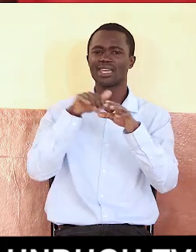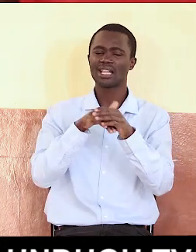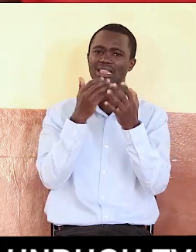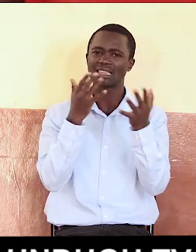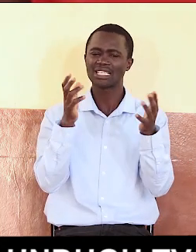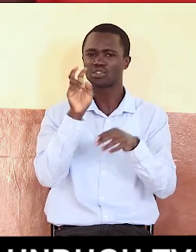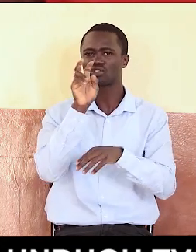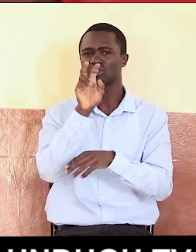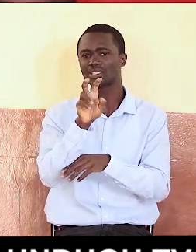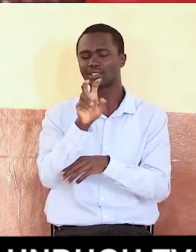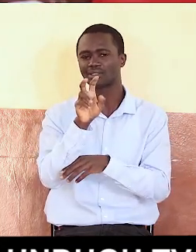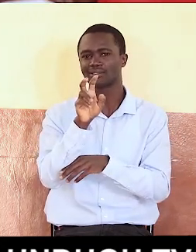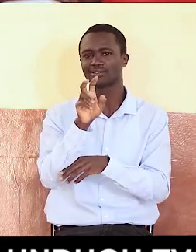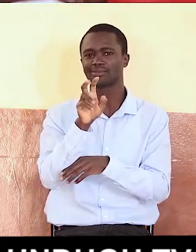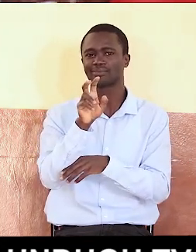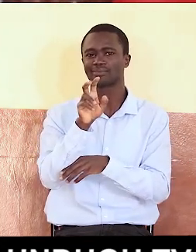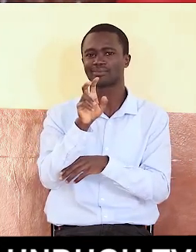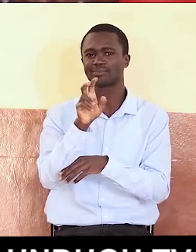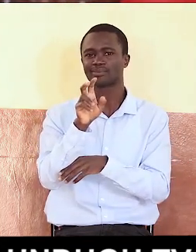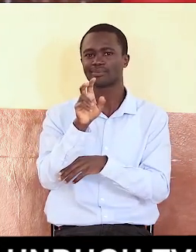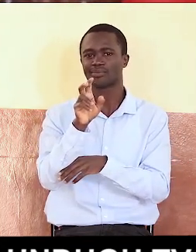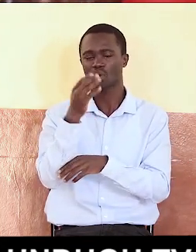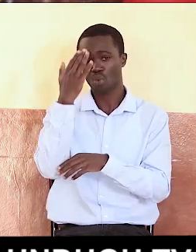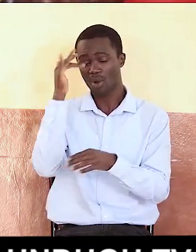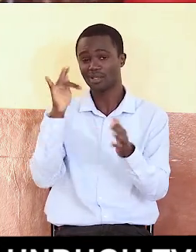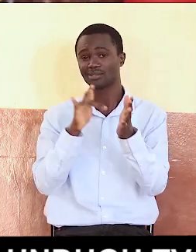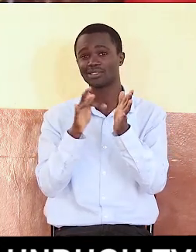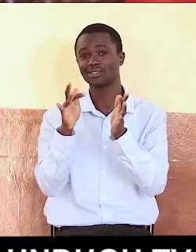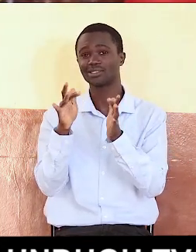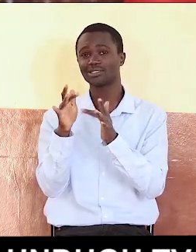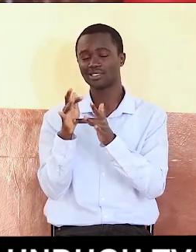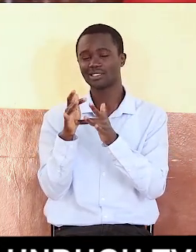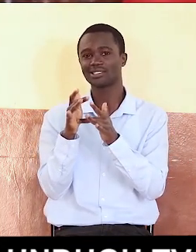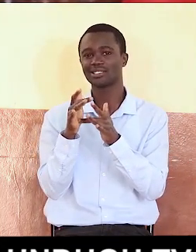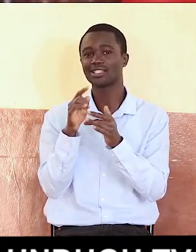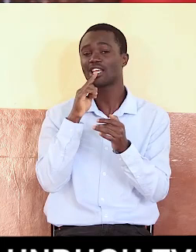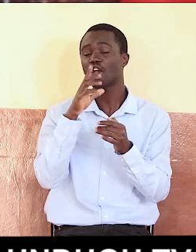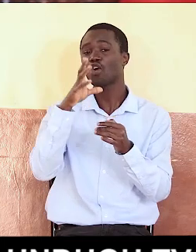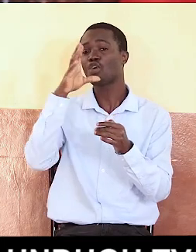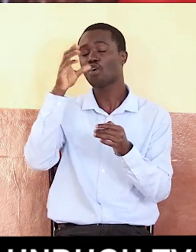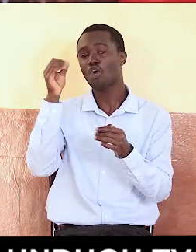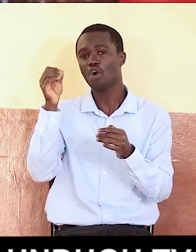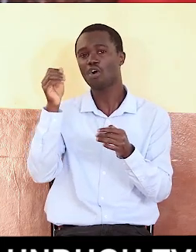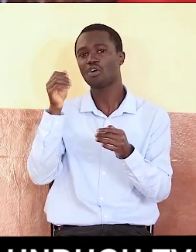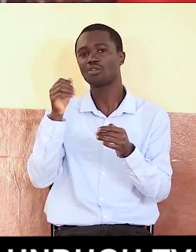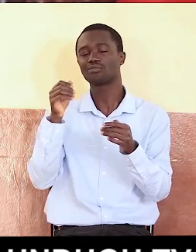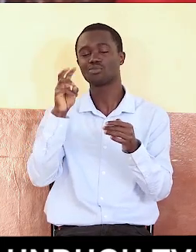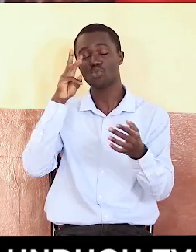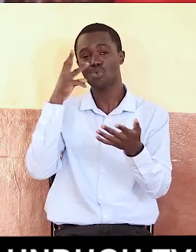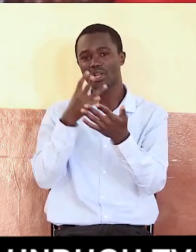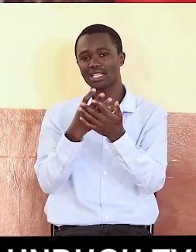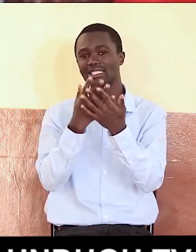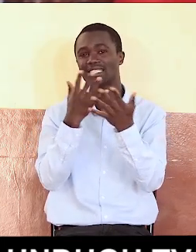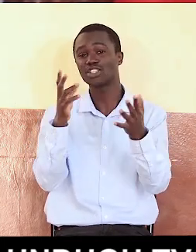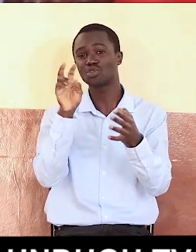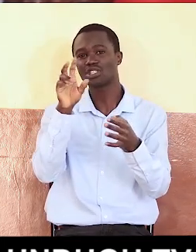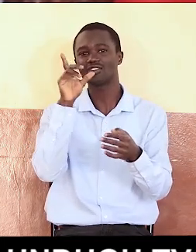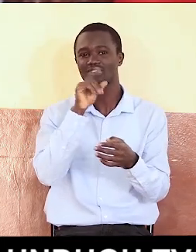uliyoyaona ndivyo anaambiwa na Yesu uende ukayashuhudie. Na mambo yale mengine ni